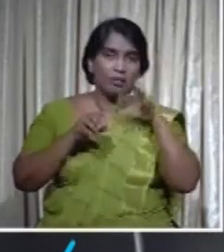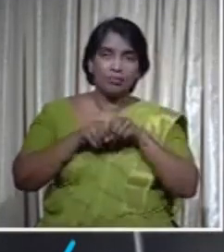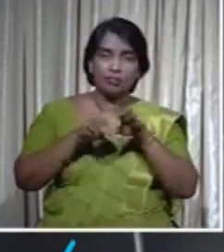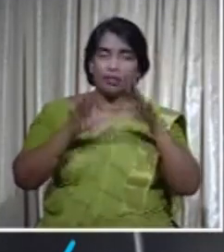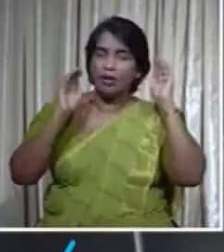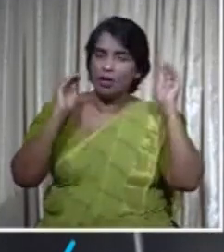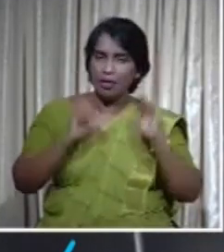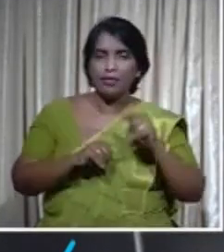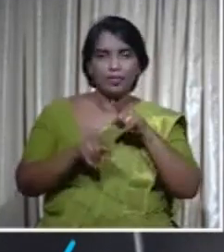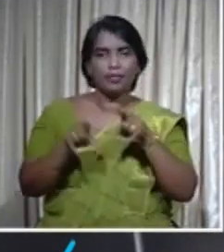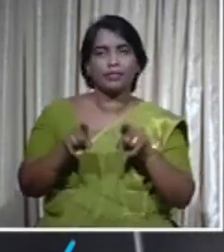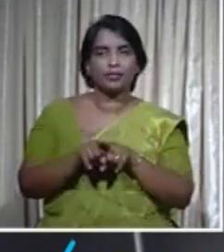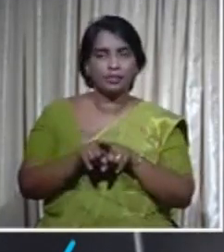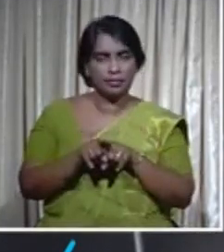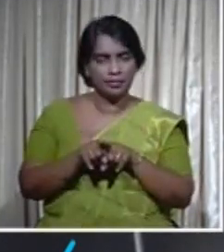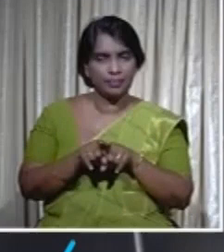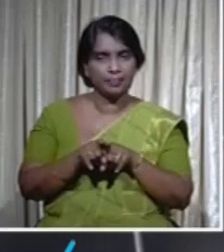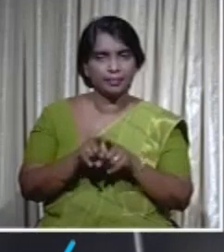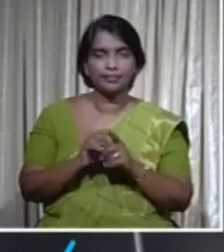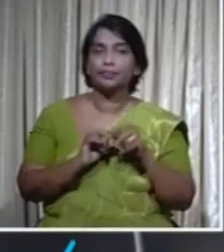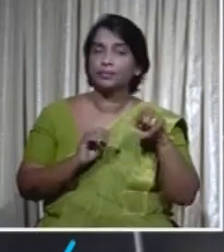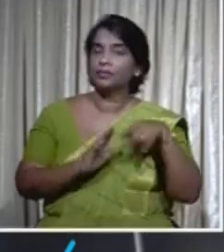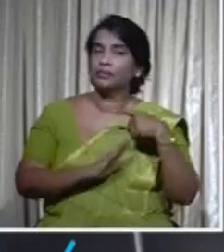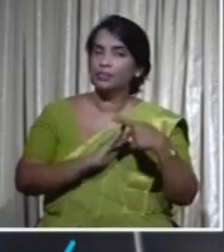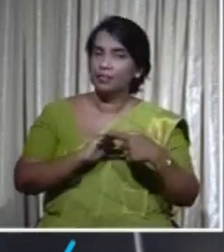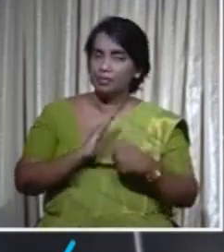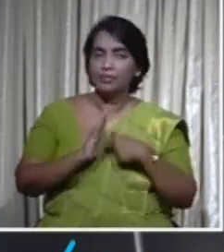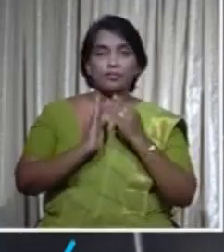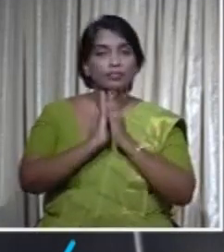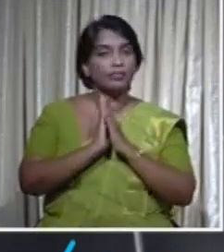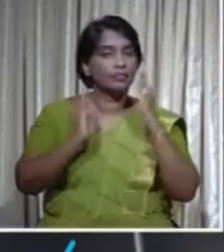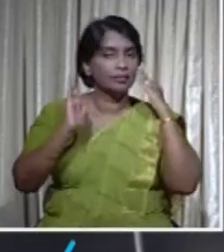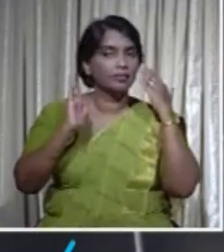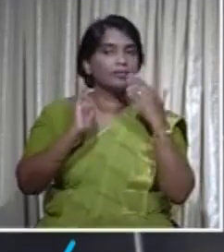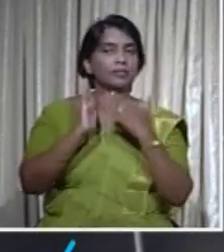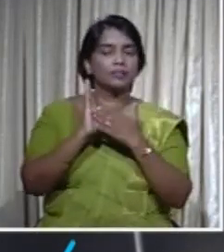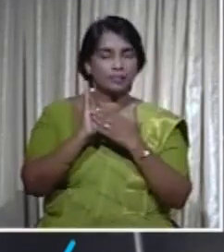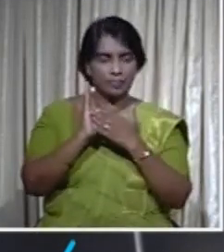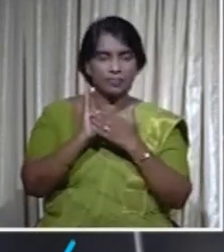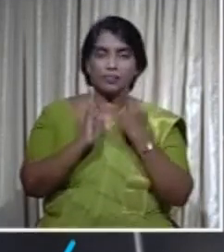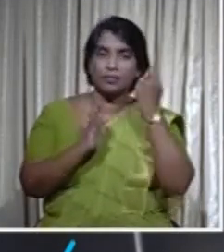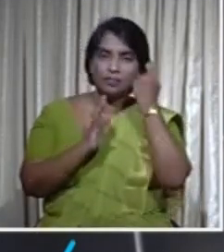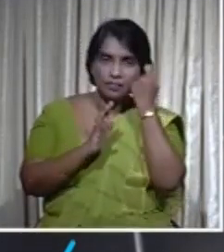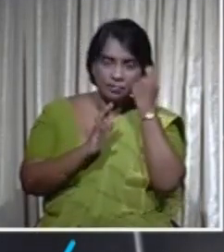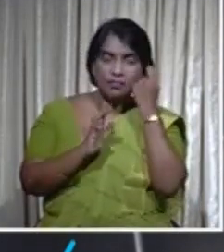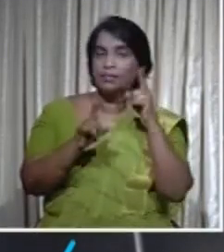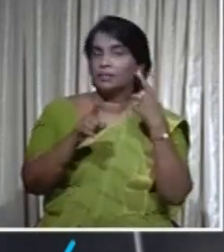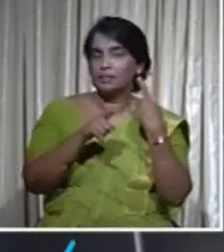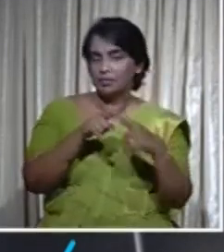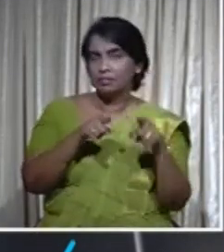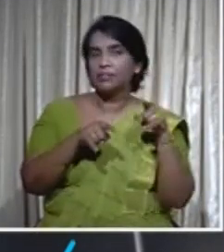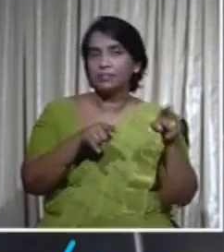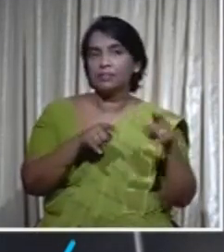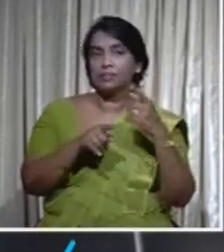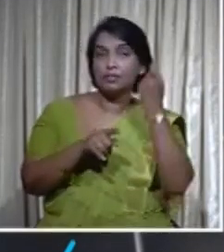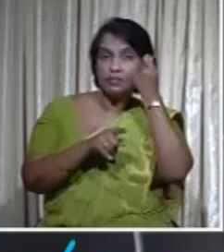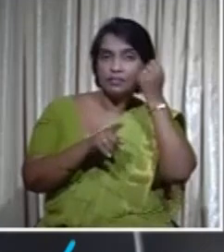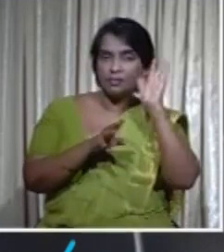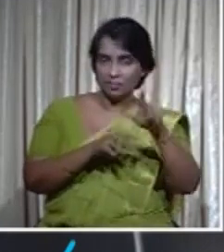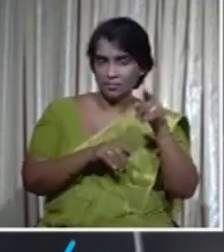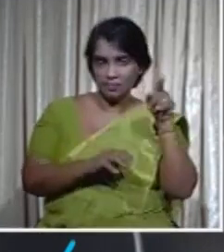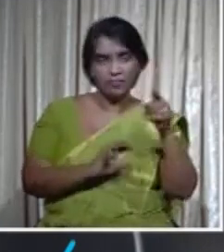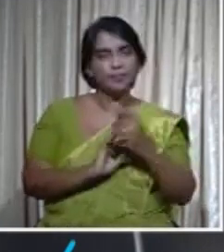இந்த நாடு புத்த நாடு என்று சொல்லுகின்ற வகையிலே உங்களுடைய சிந்தனையை செய்வதற்கான வழியை